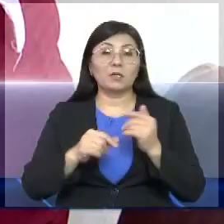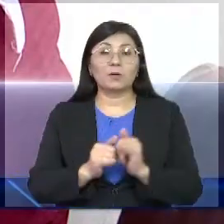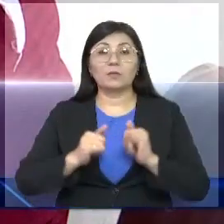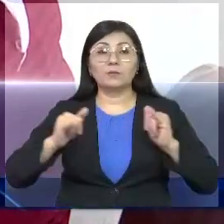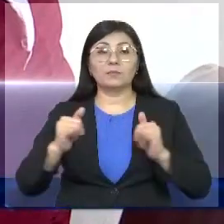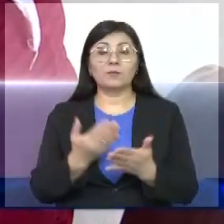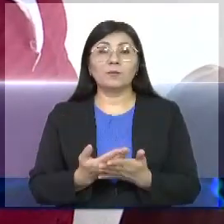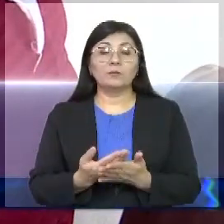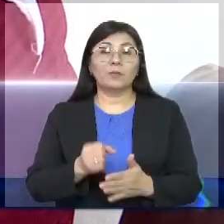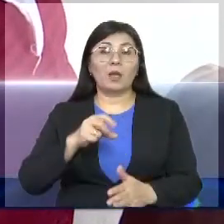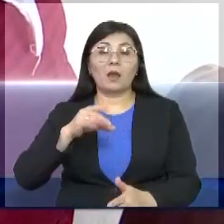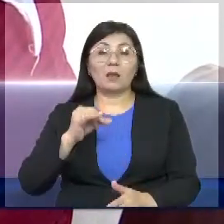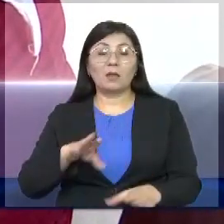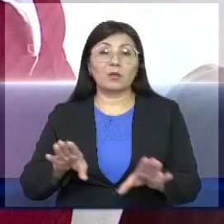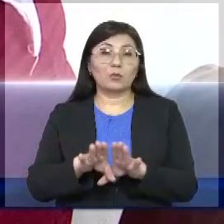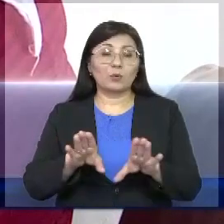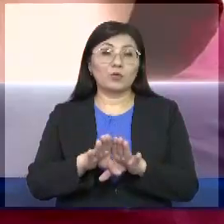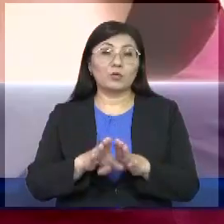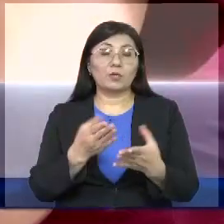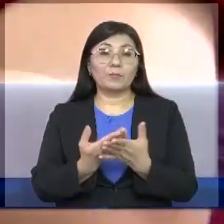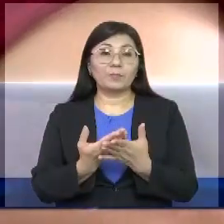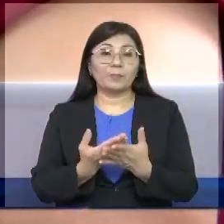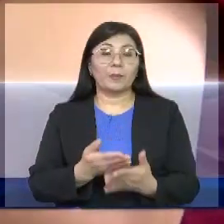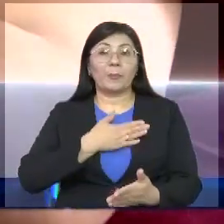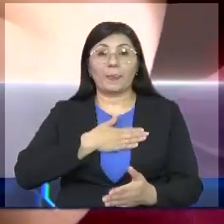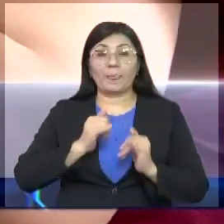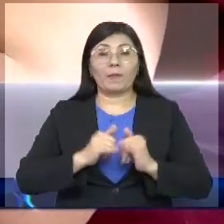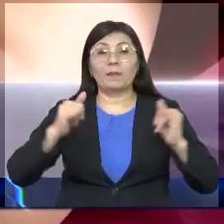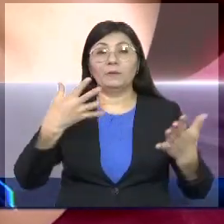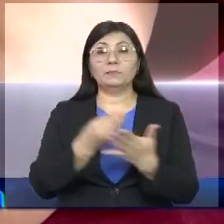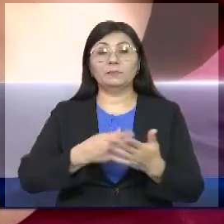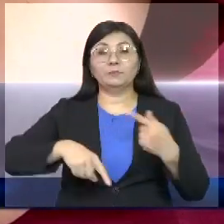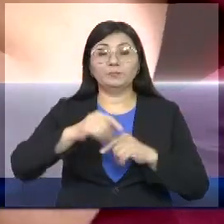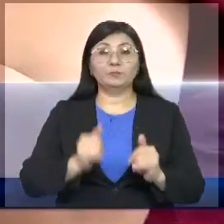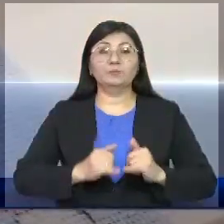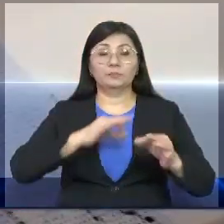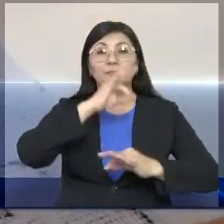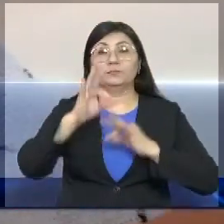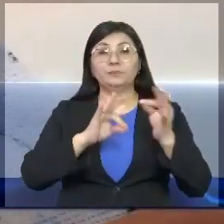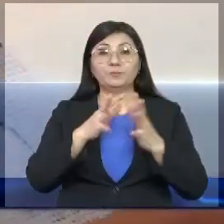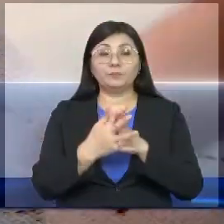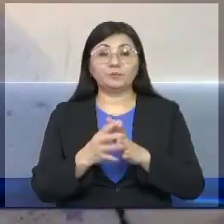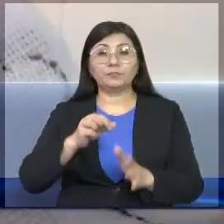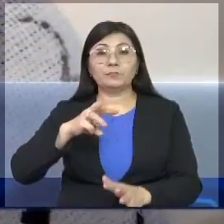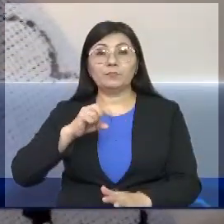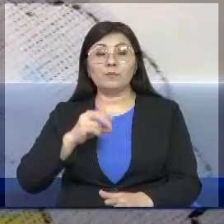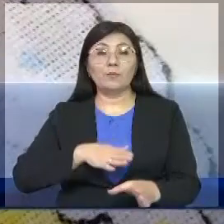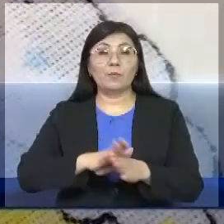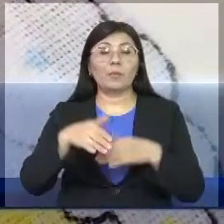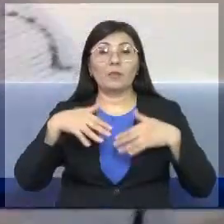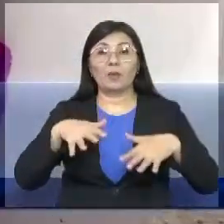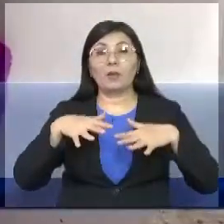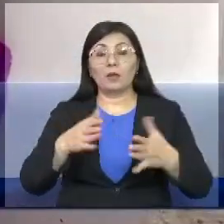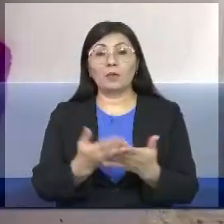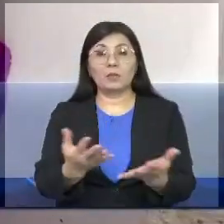развивать. Односельчанка Алия Исимгалиева и Гульзат Уилбаева также активно развивает собственный бизнес благодаря проекту «Аула Манаты». На реализацию швейного